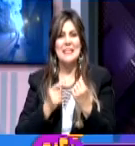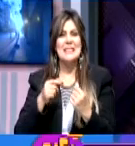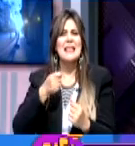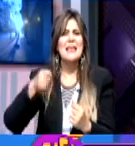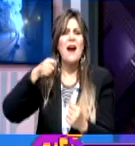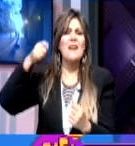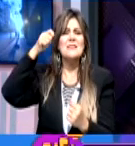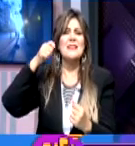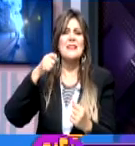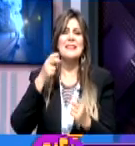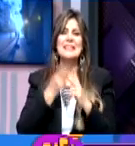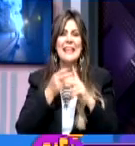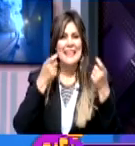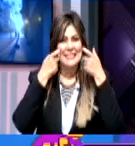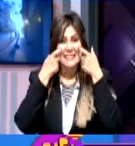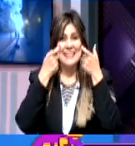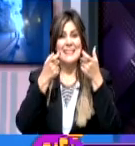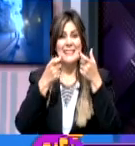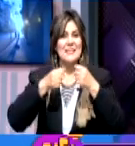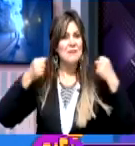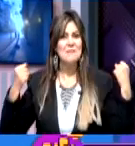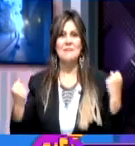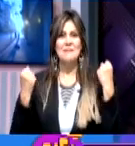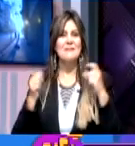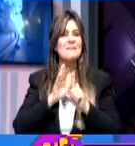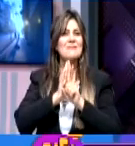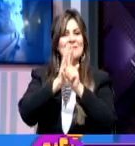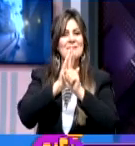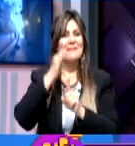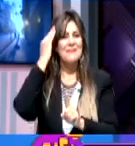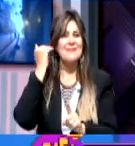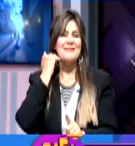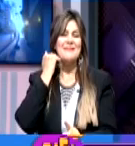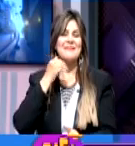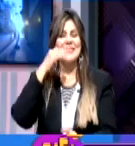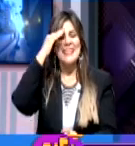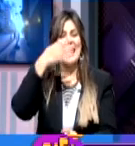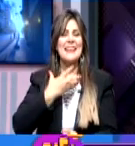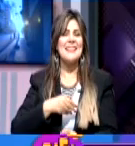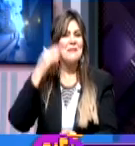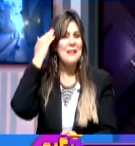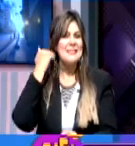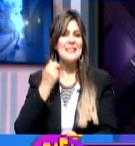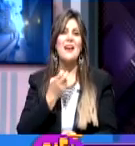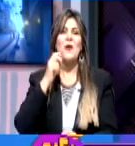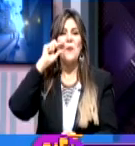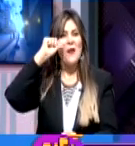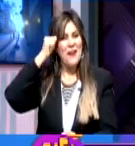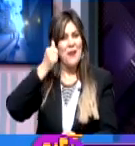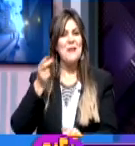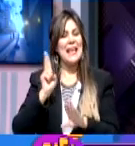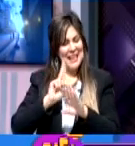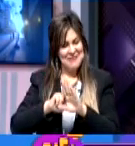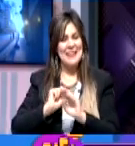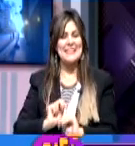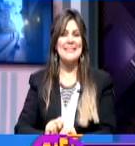الناس حرصا على بذل المجهود معاهم صراحه. تحيه طيبه للمراه وتحية طيبة للرجل برضو أيضا